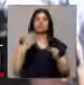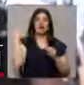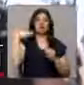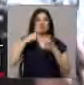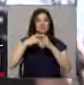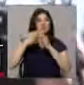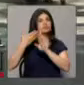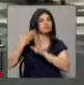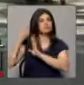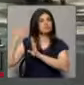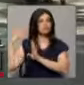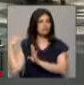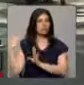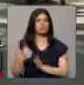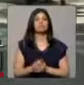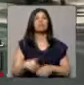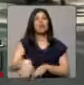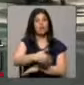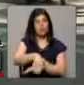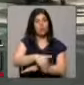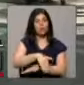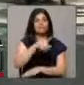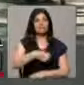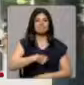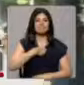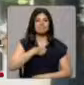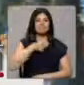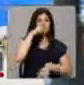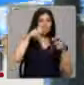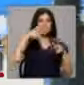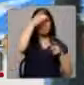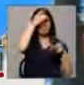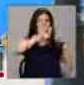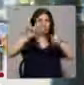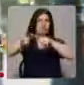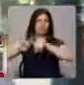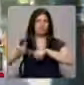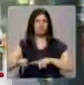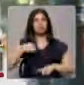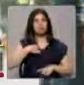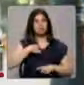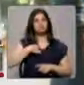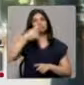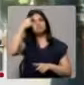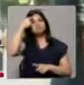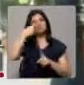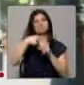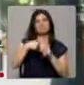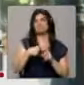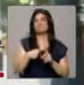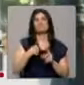και τις περιπέτειες. Nas ruas, os sentimentos são mistos. Δεν είμαι αισιόδοξο. Ό,τι αλλάξει θα αλλάξει προς το χειρότερο.